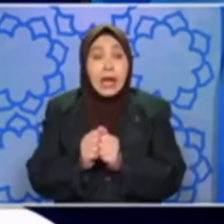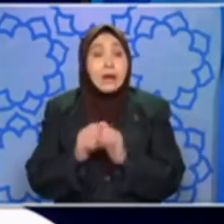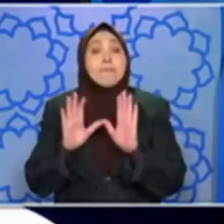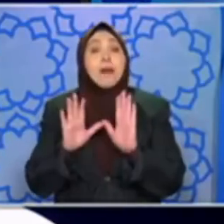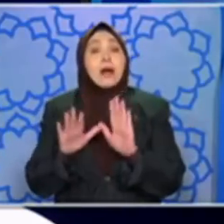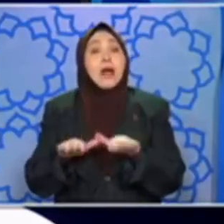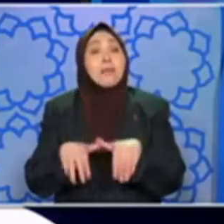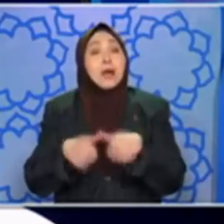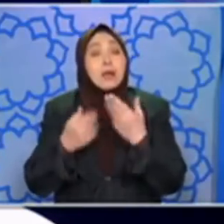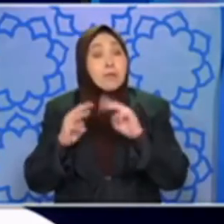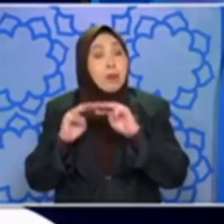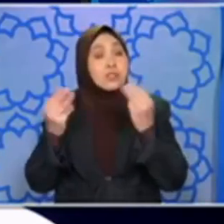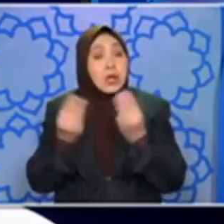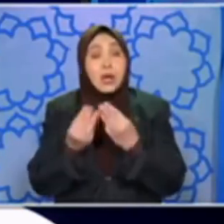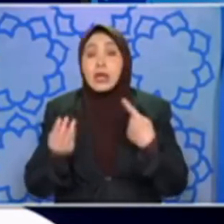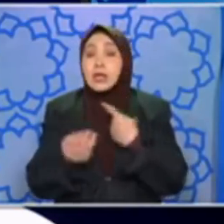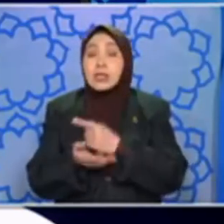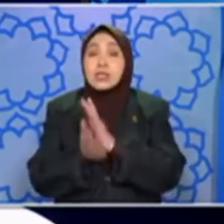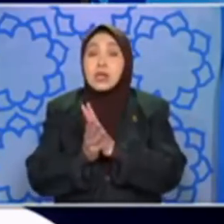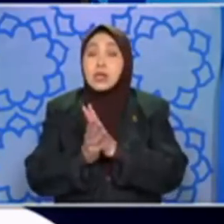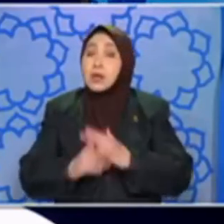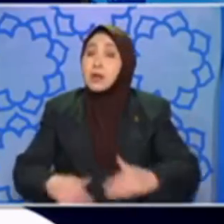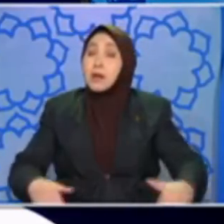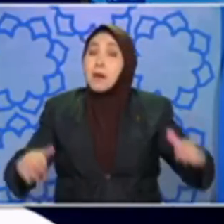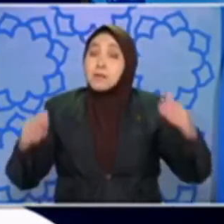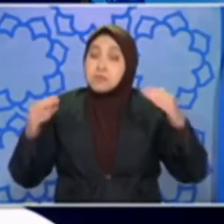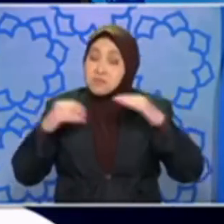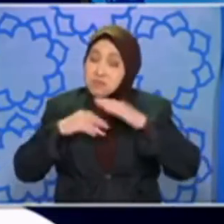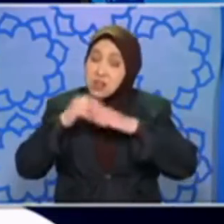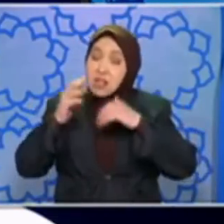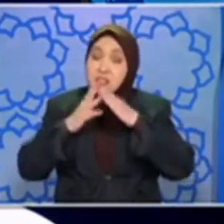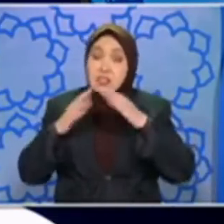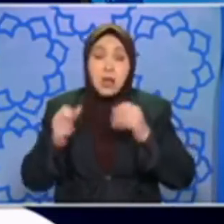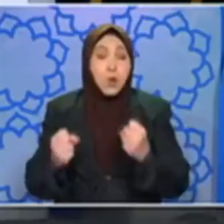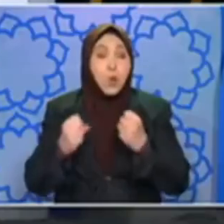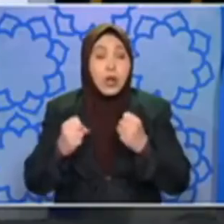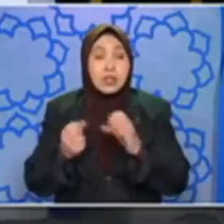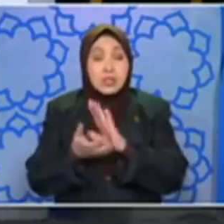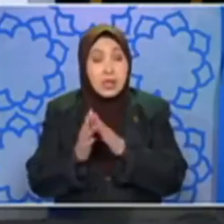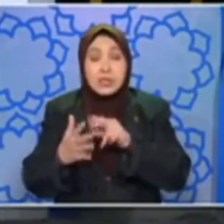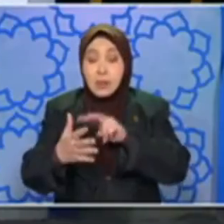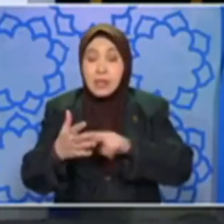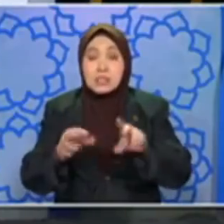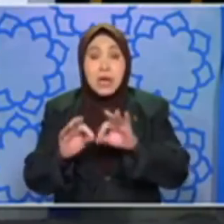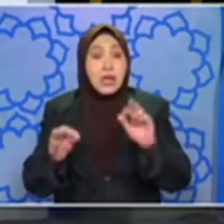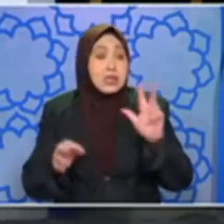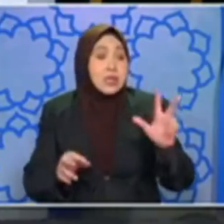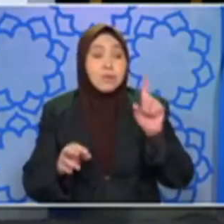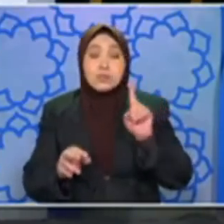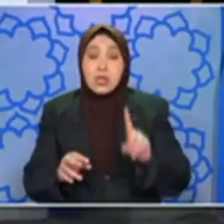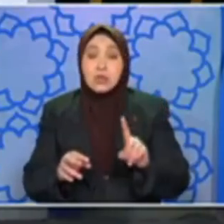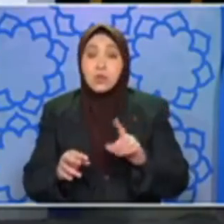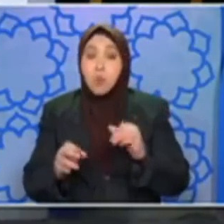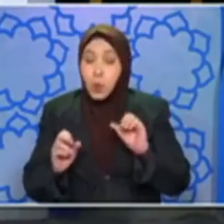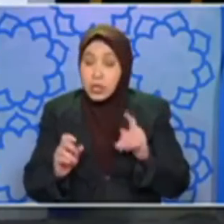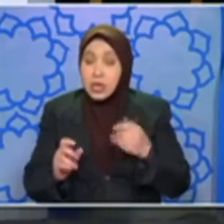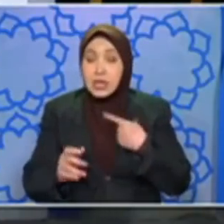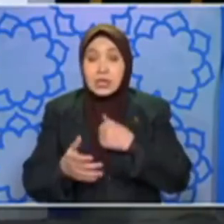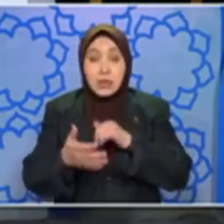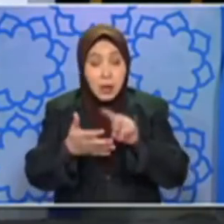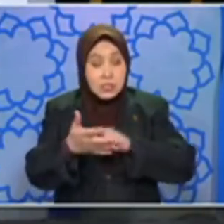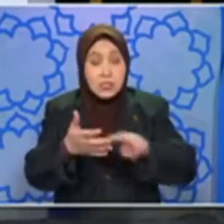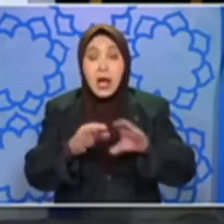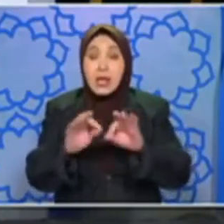bagaimana keadaan masyarakat kita jadi stabil ataupun tidak stabil. Kita baca ayat 31. Baik, kita fasakkan ayat